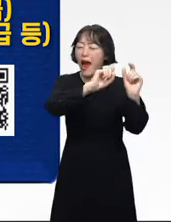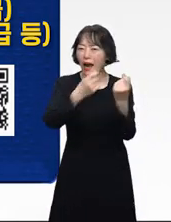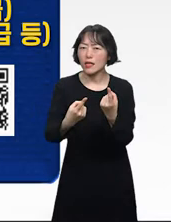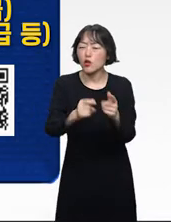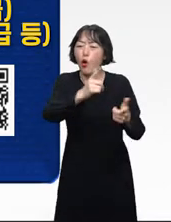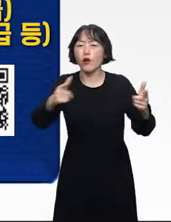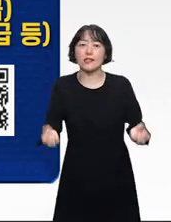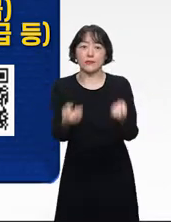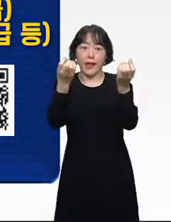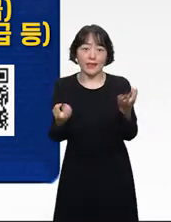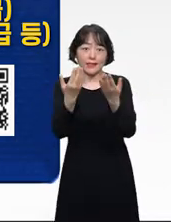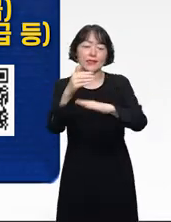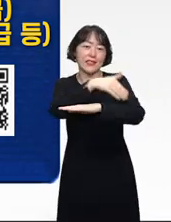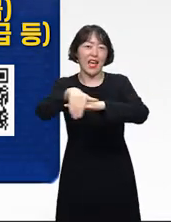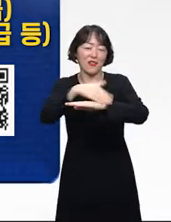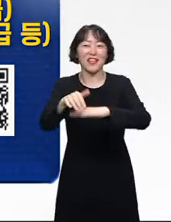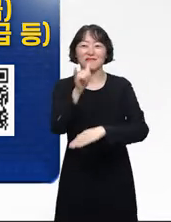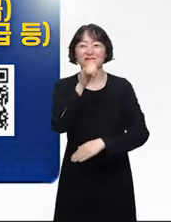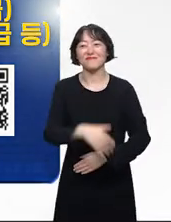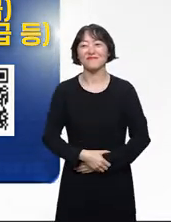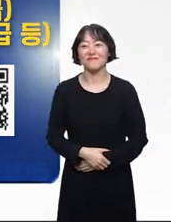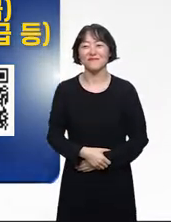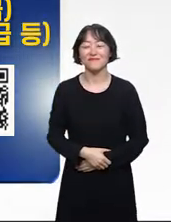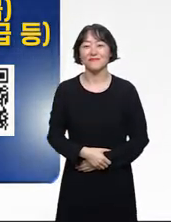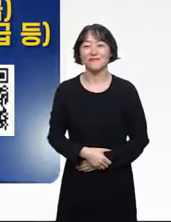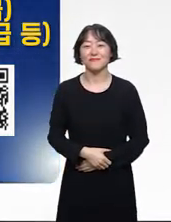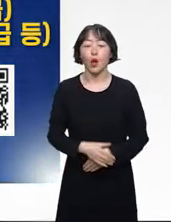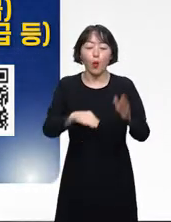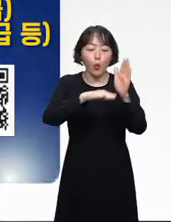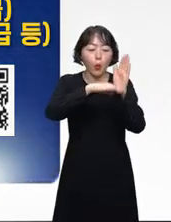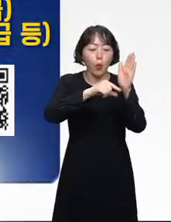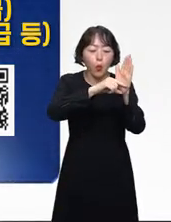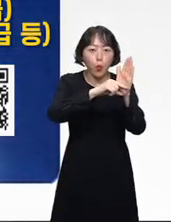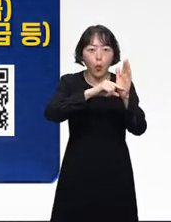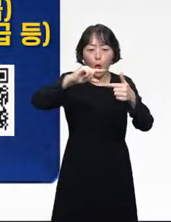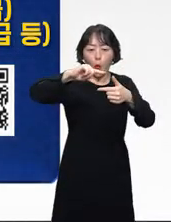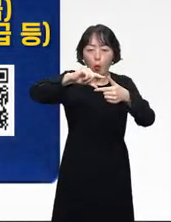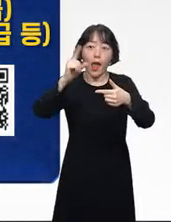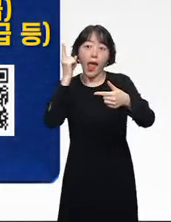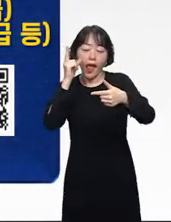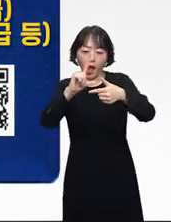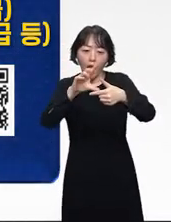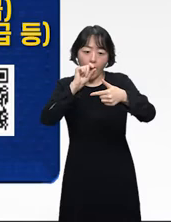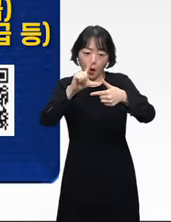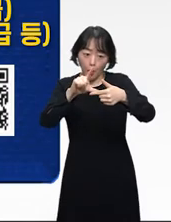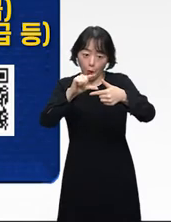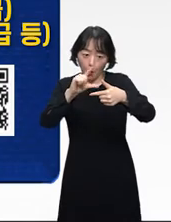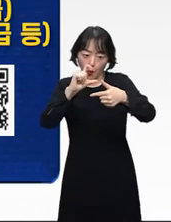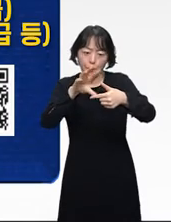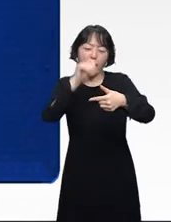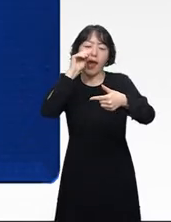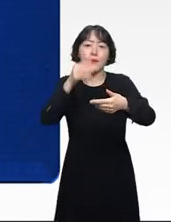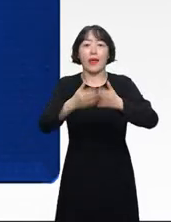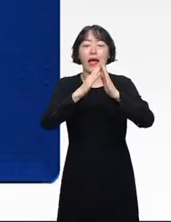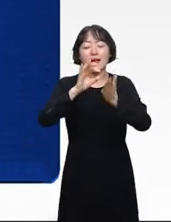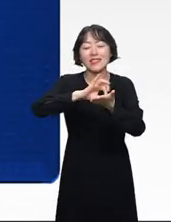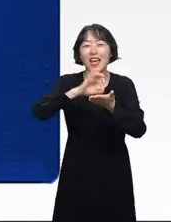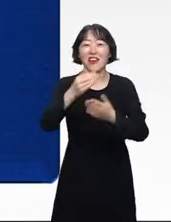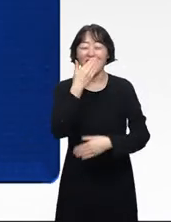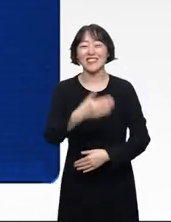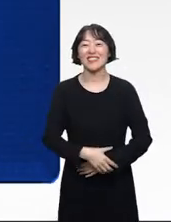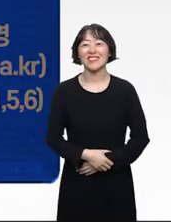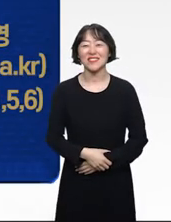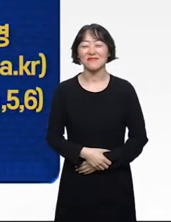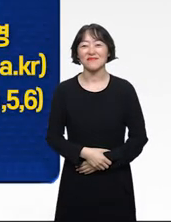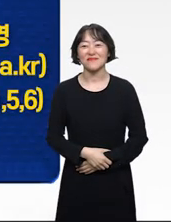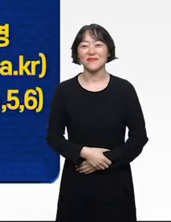진행될 예정인데요. 우측 하단에 QR코드를 찍어서 배달특급 앱을 설치한 뒤 이용하시면 됩니다.